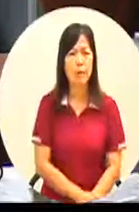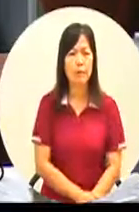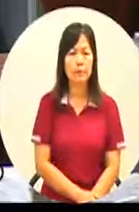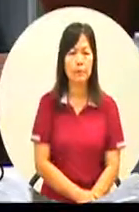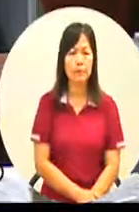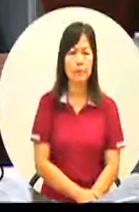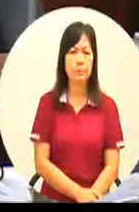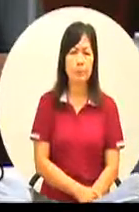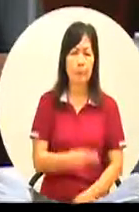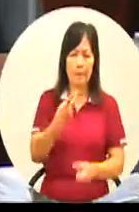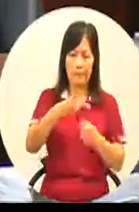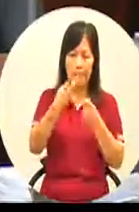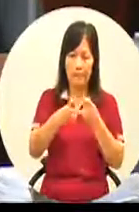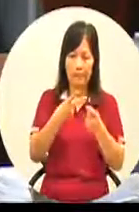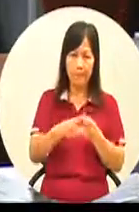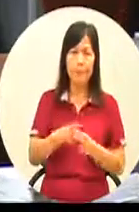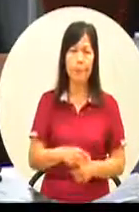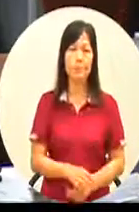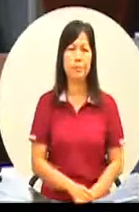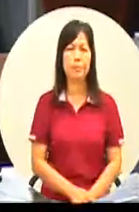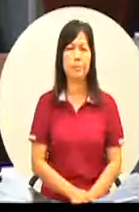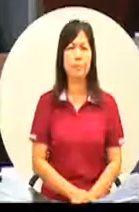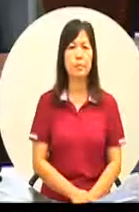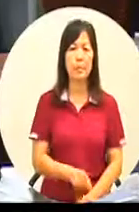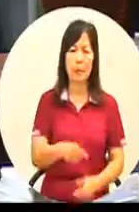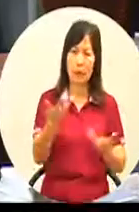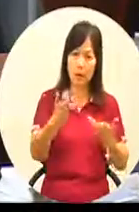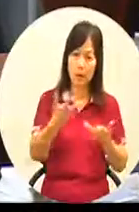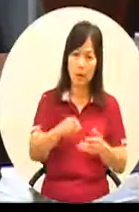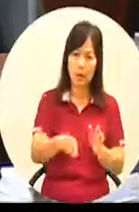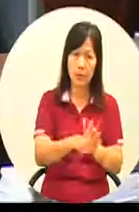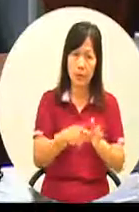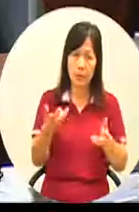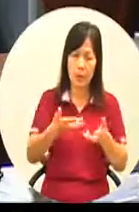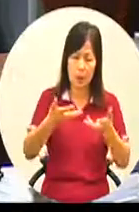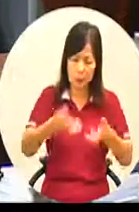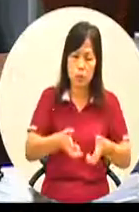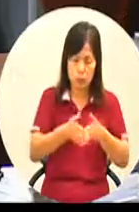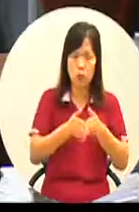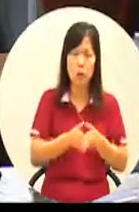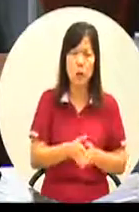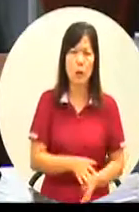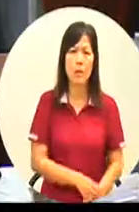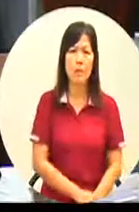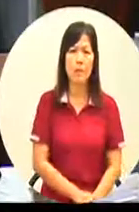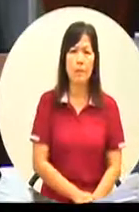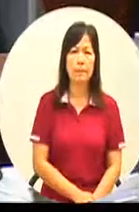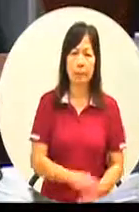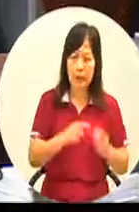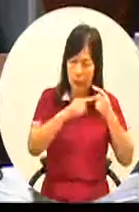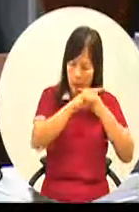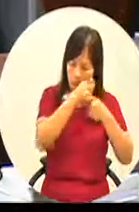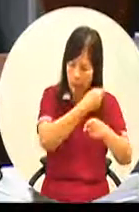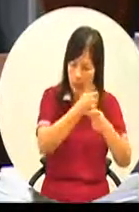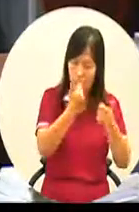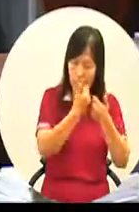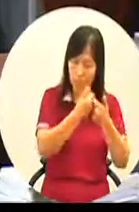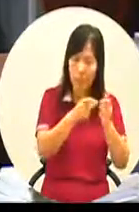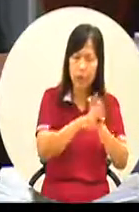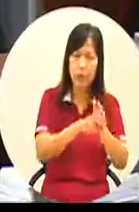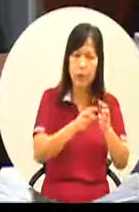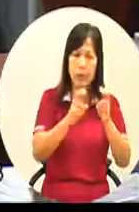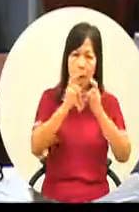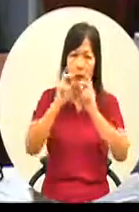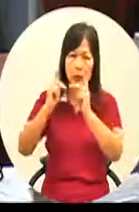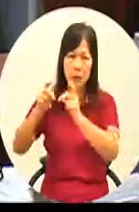好，2分钟。 这个案吼，这个案真正足重要哦，所以研考会吼一定告知咱的捷运